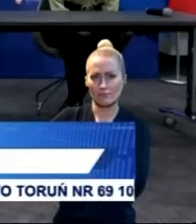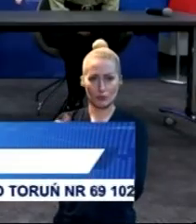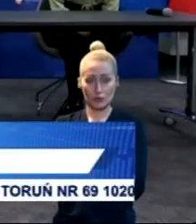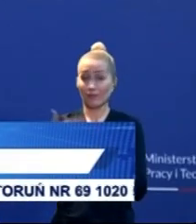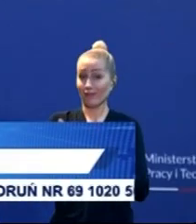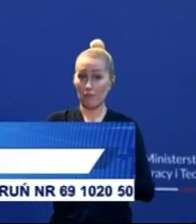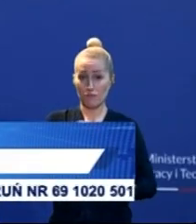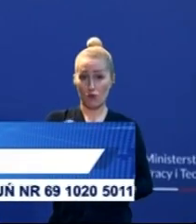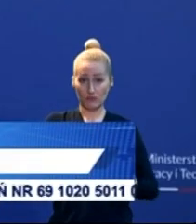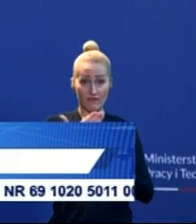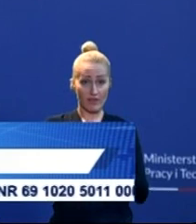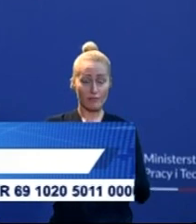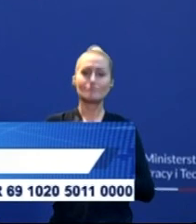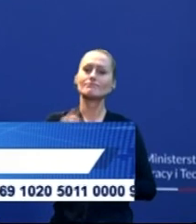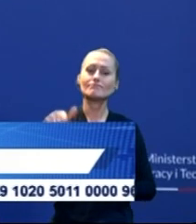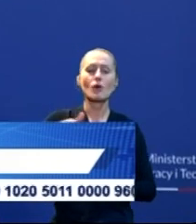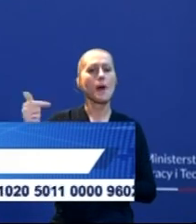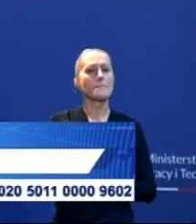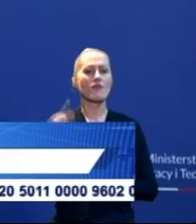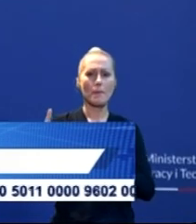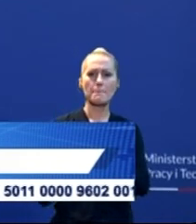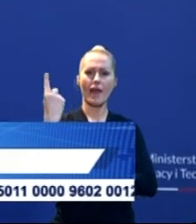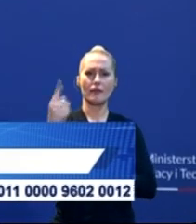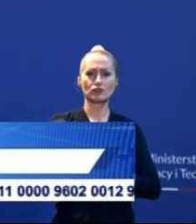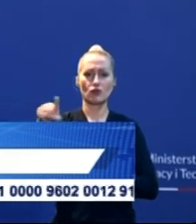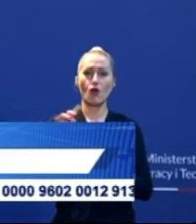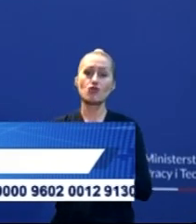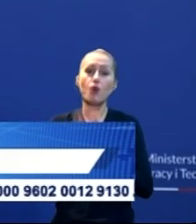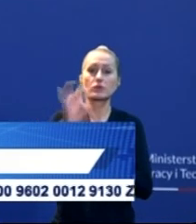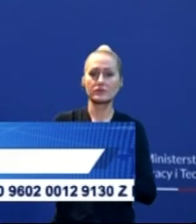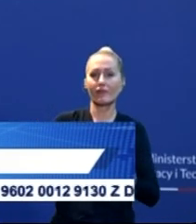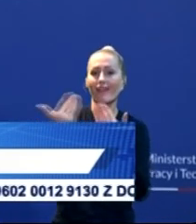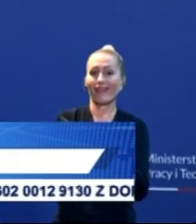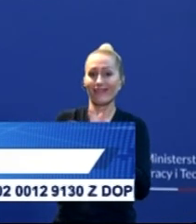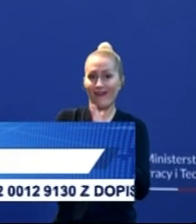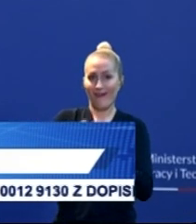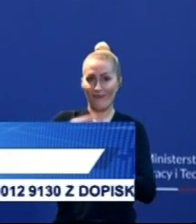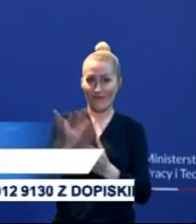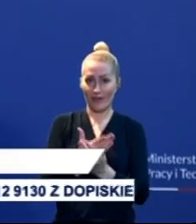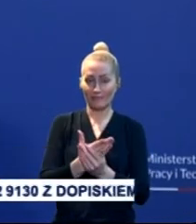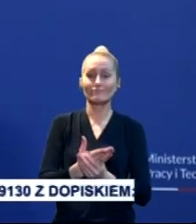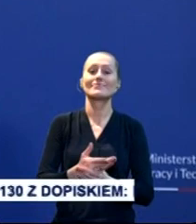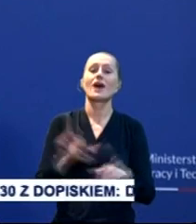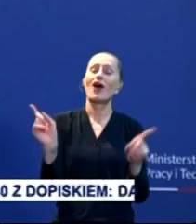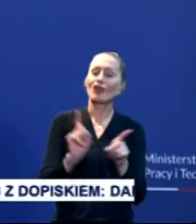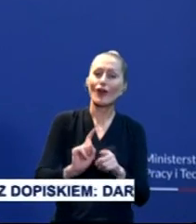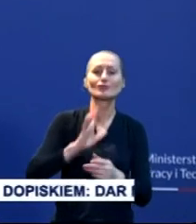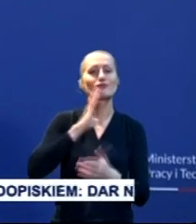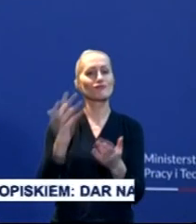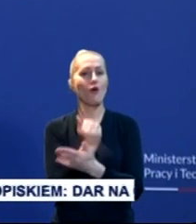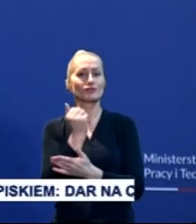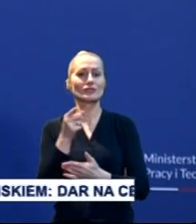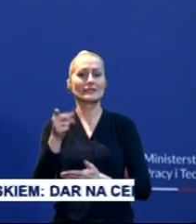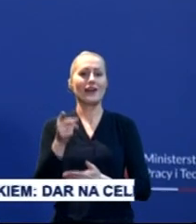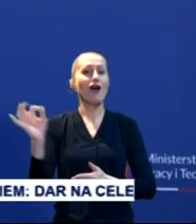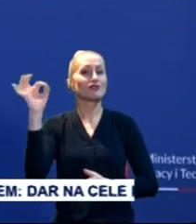Polskie firmy powinny być pierwszym dostawcą dla tych jednostek, korzystając jednocześnie z szansy,